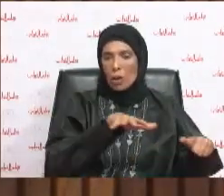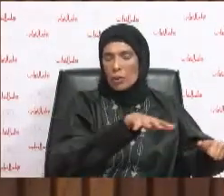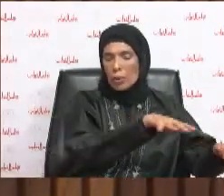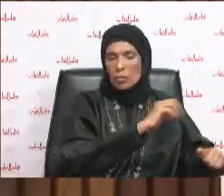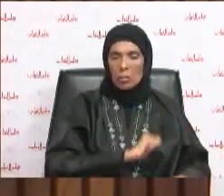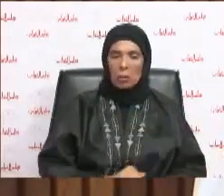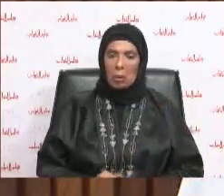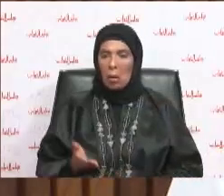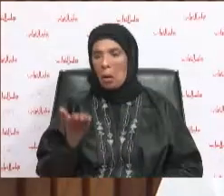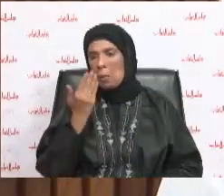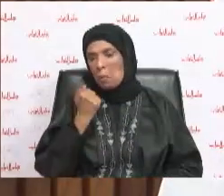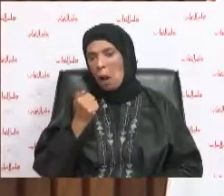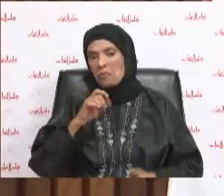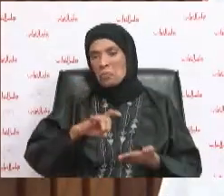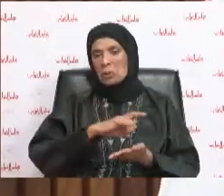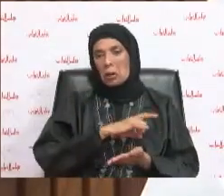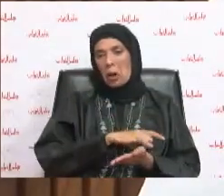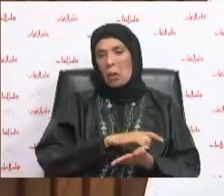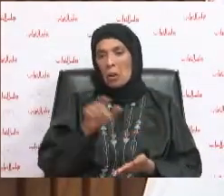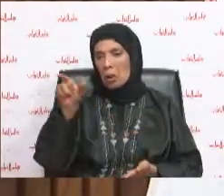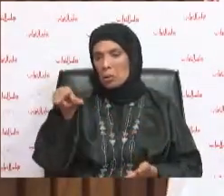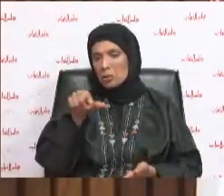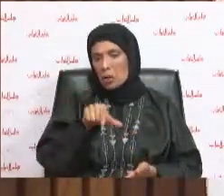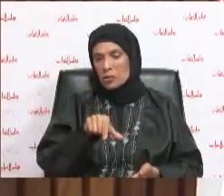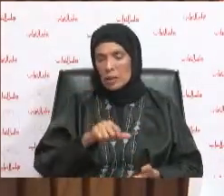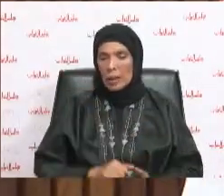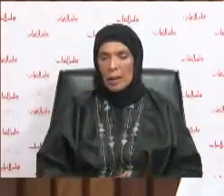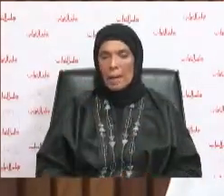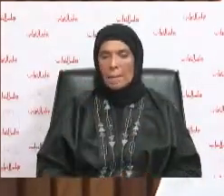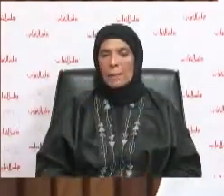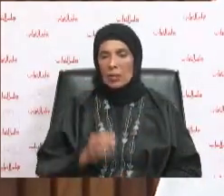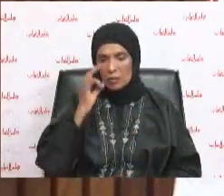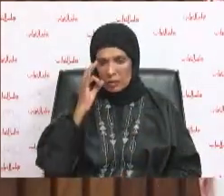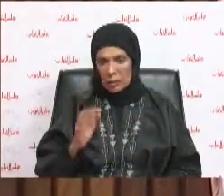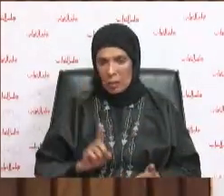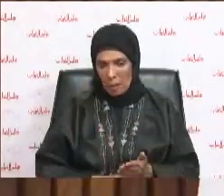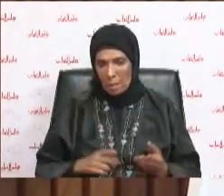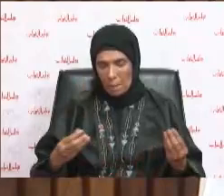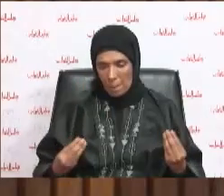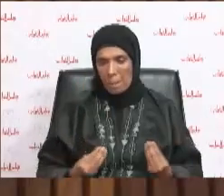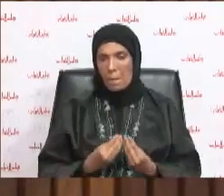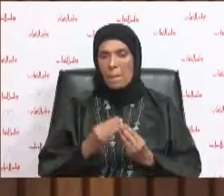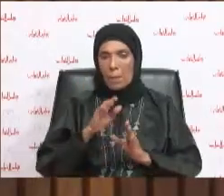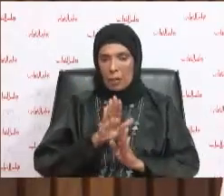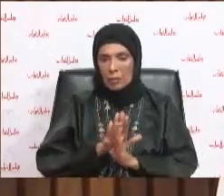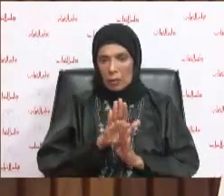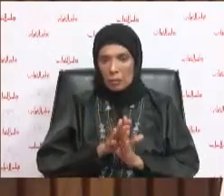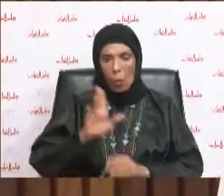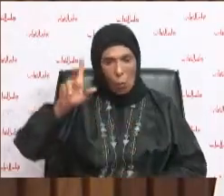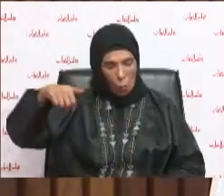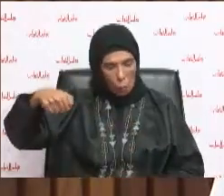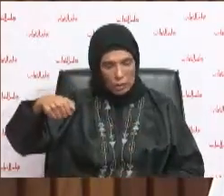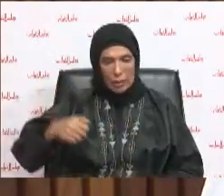ان تروحون مطارنا شب خالي. لا، احنا مطارنا بخالي يا اخوان. احنا لازم نوقف معاهم وندعم الوزارة في هذا